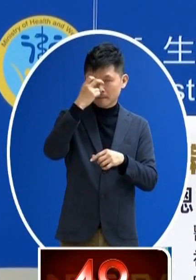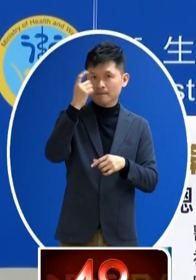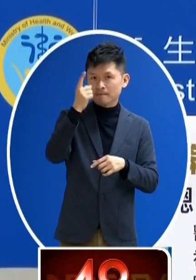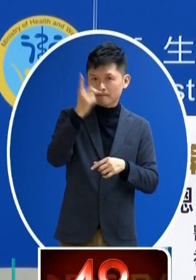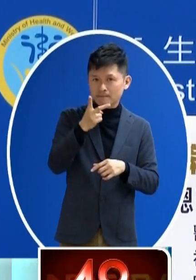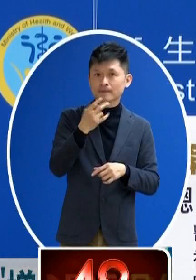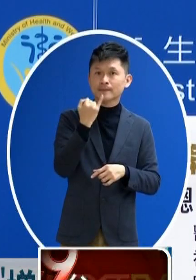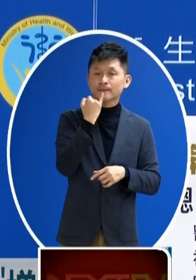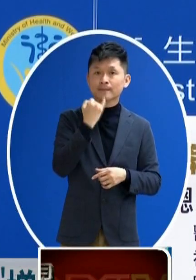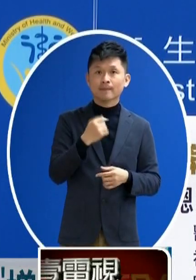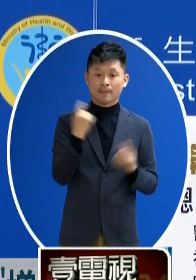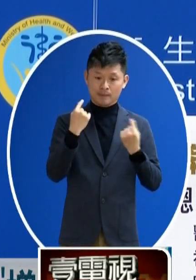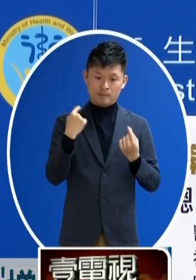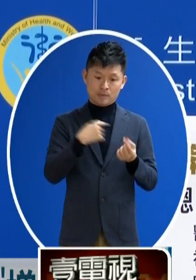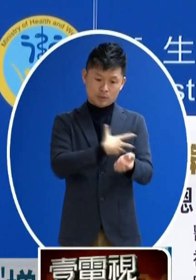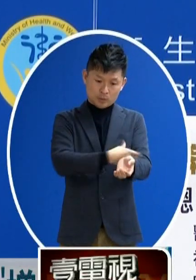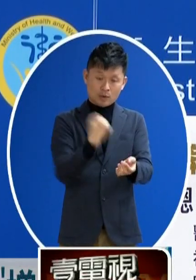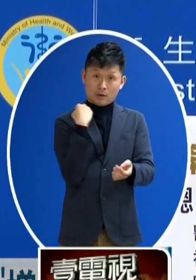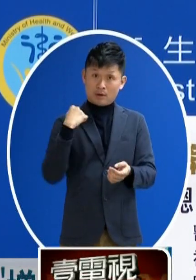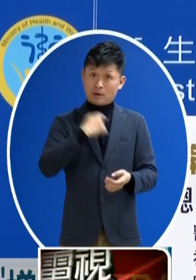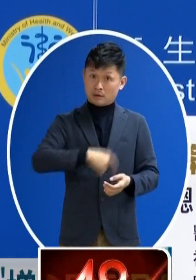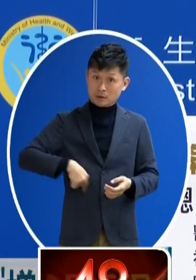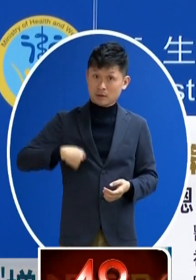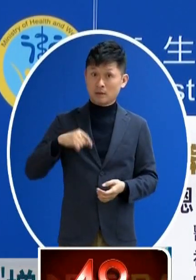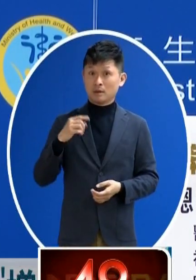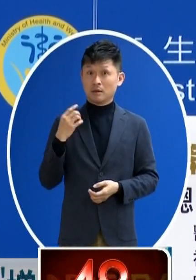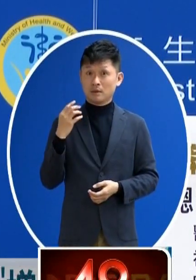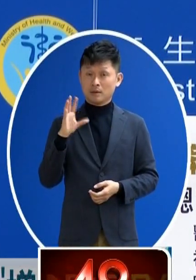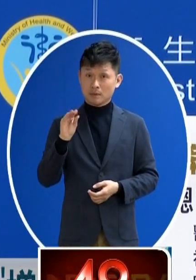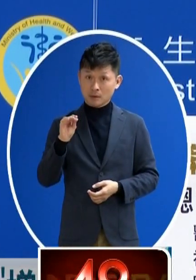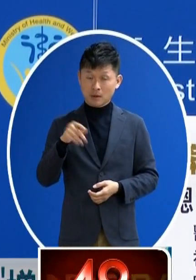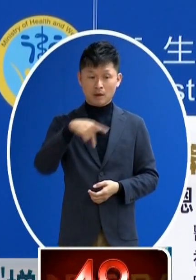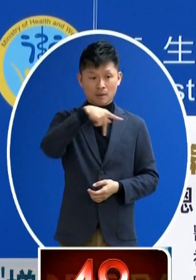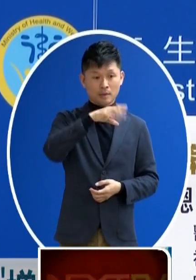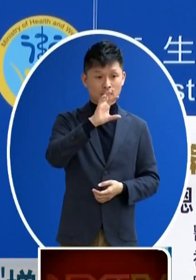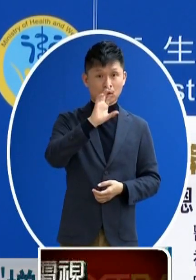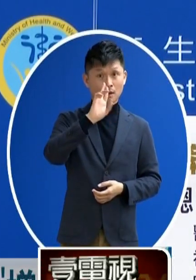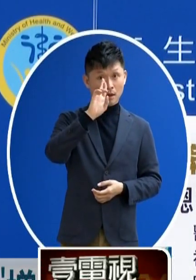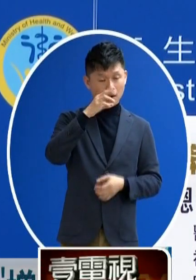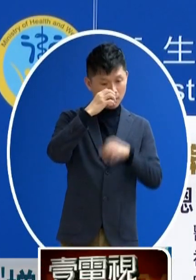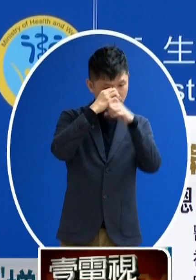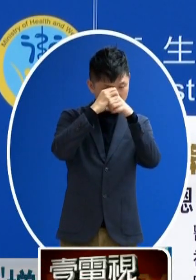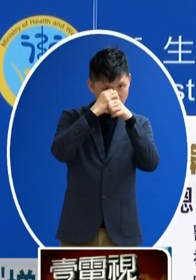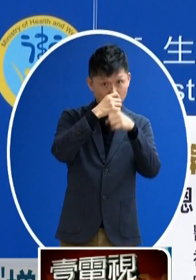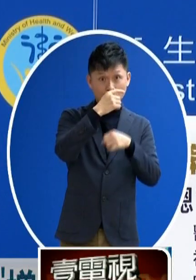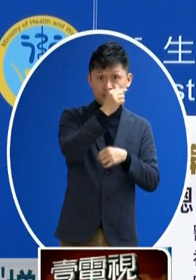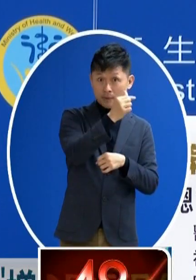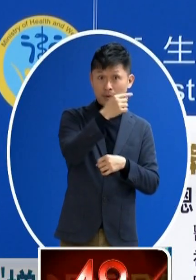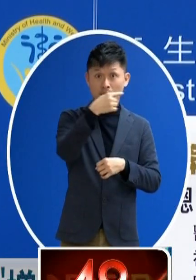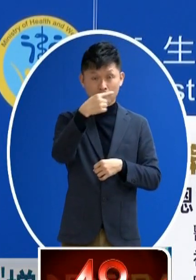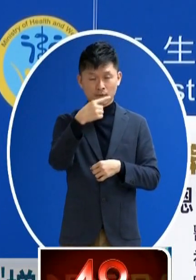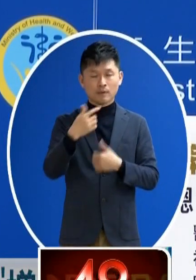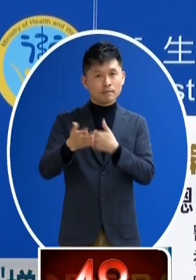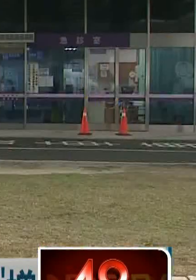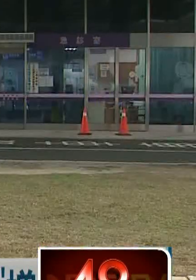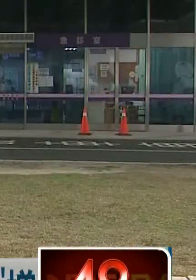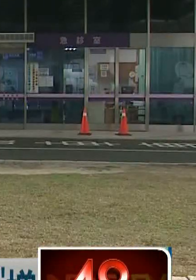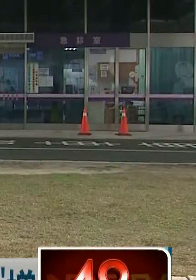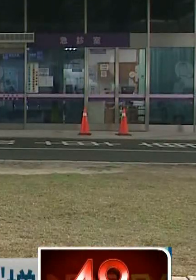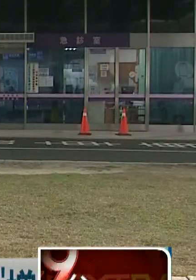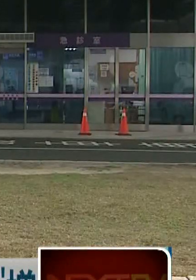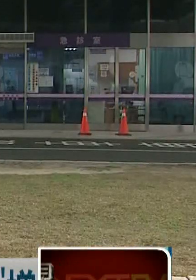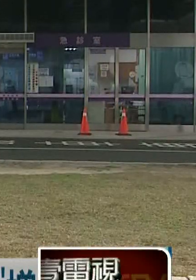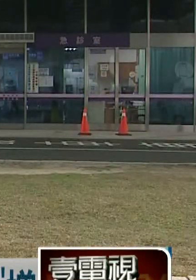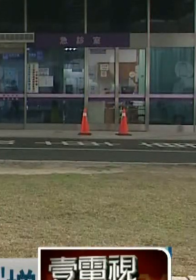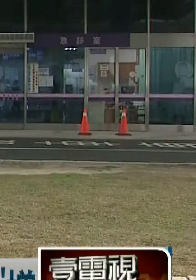验，包括抗体的检验，包括后续的 PCR 的再次检验，那可以让我们离得更清楚一些。 而专